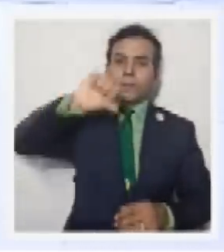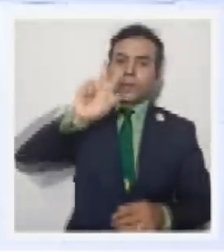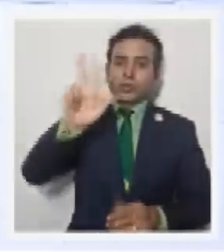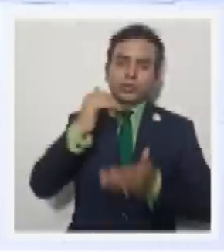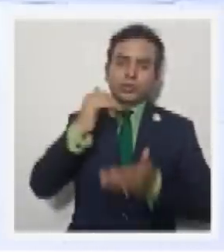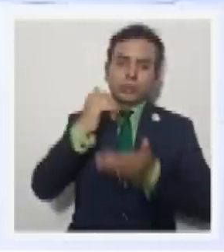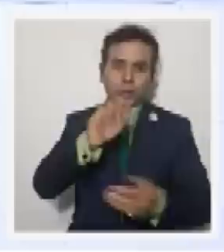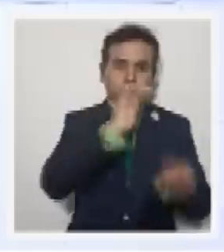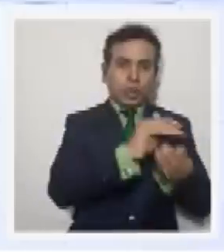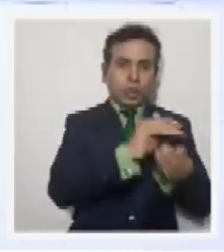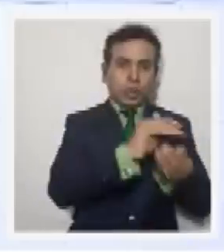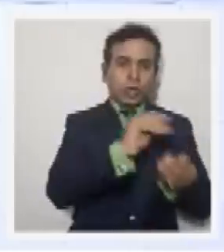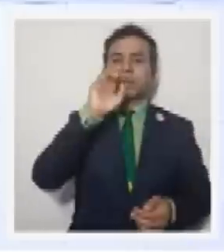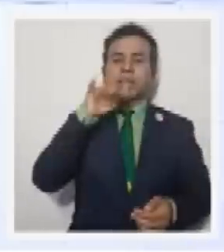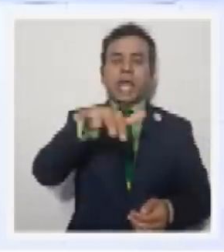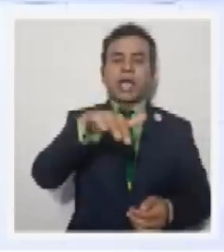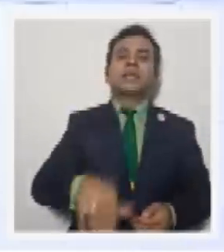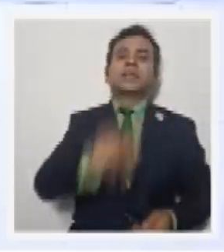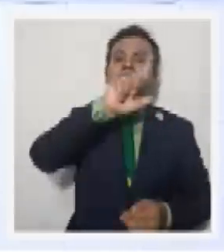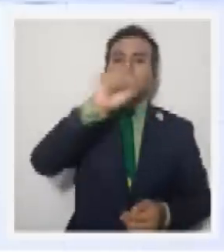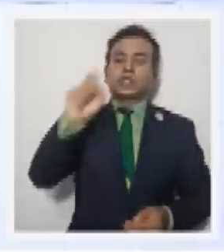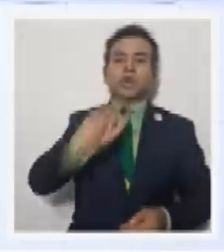15,49,482টি। বর্তমানে মজুদ আছে